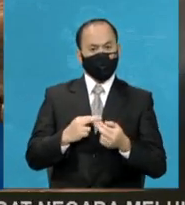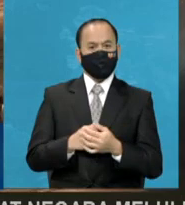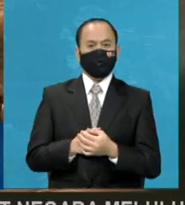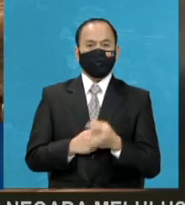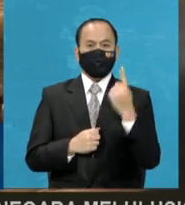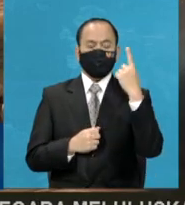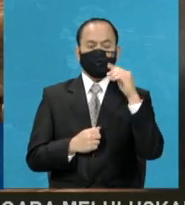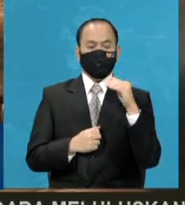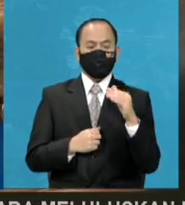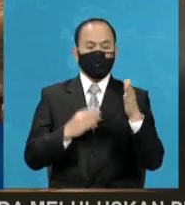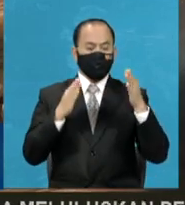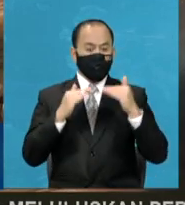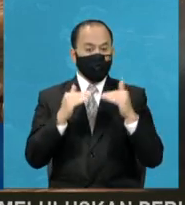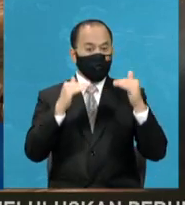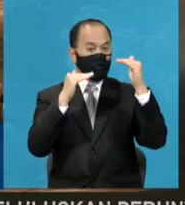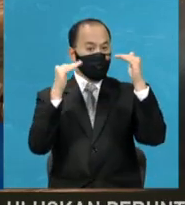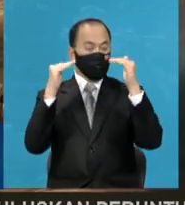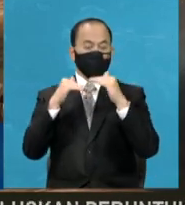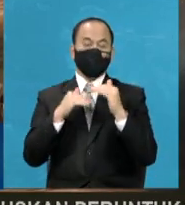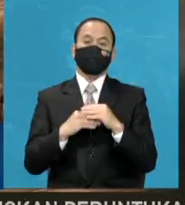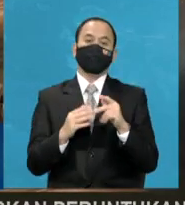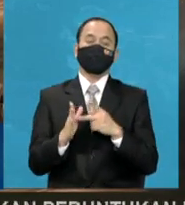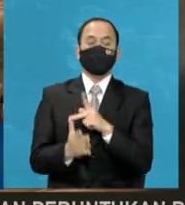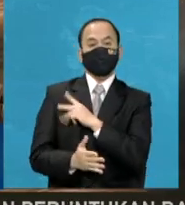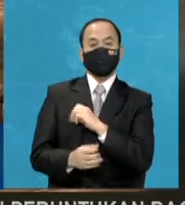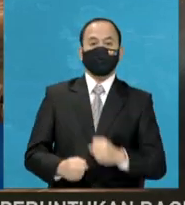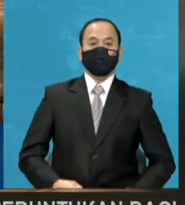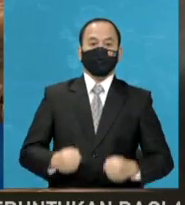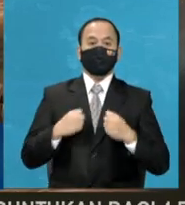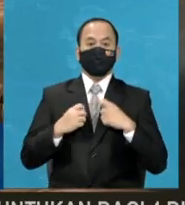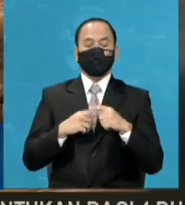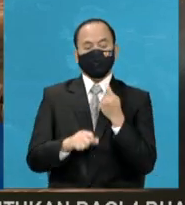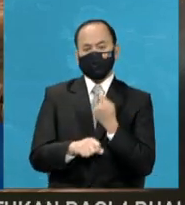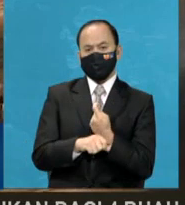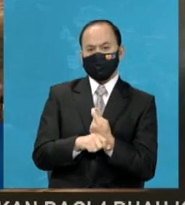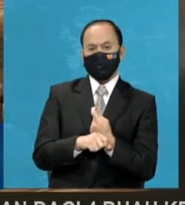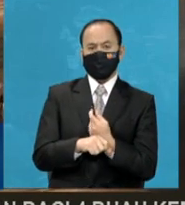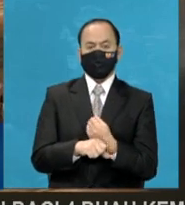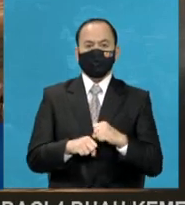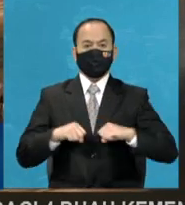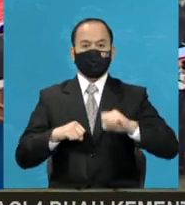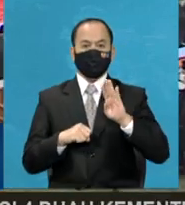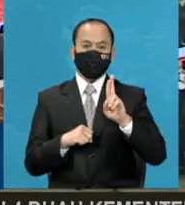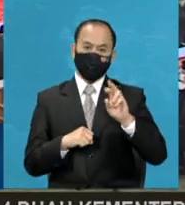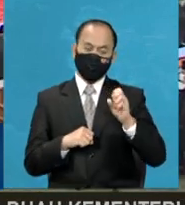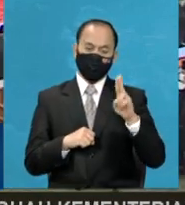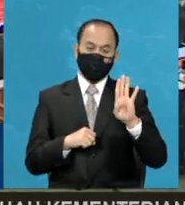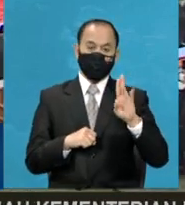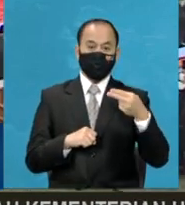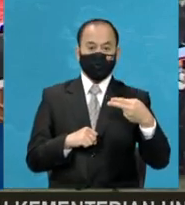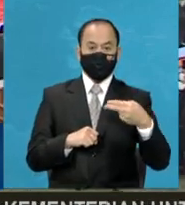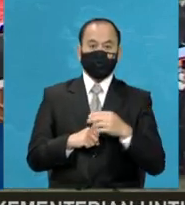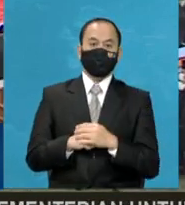di bangunan Kementerian Kesehatan dan pernik terapan infrastruktur trust sistem hukum di Hospital rezeki step dengan